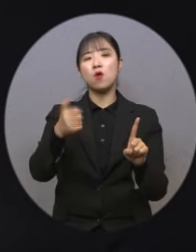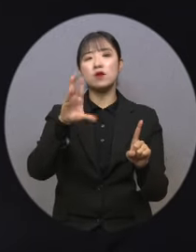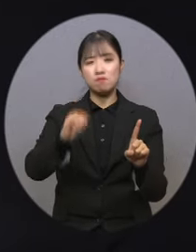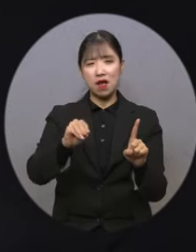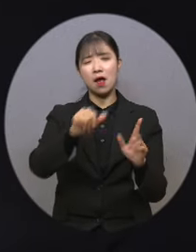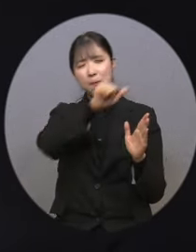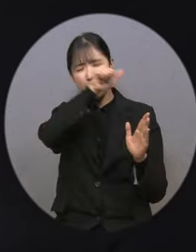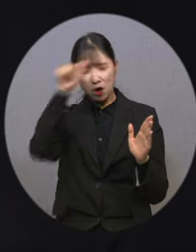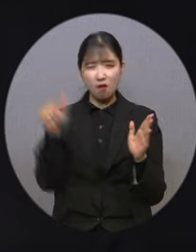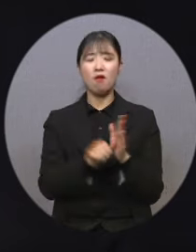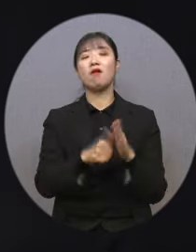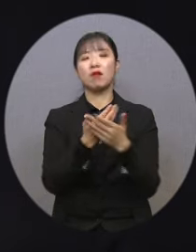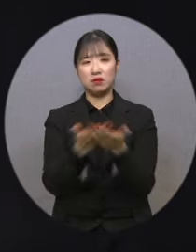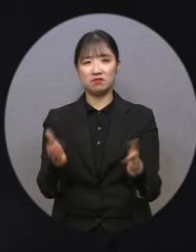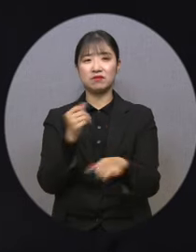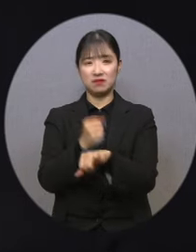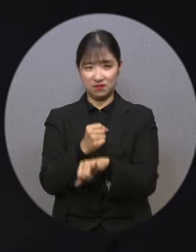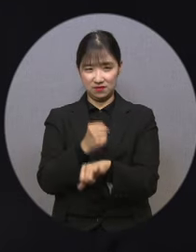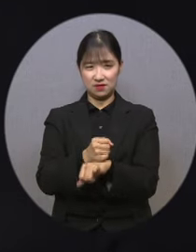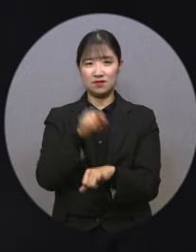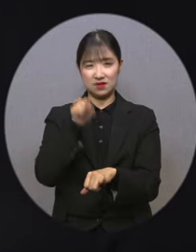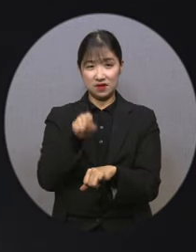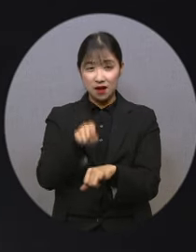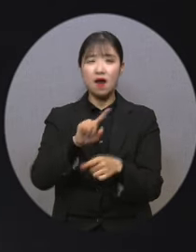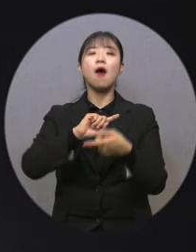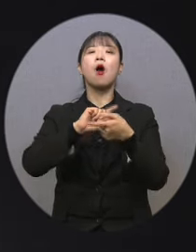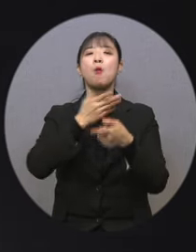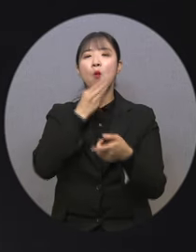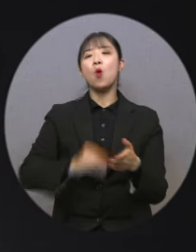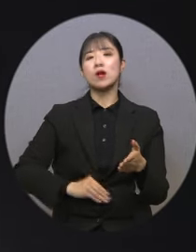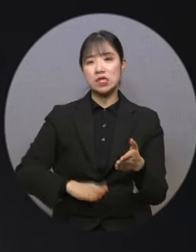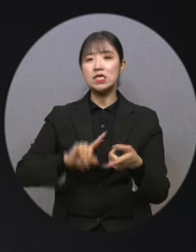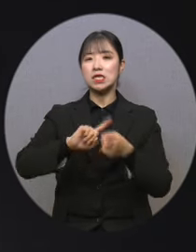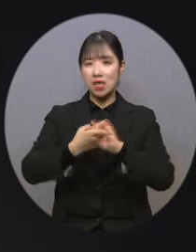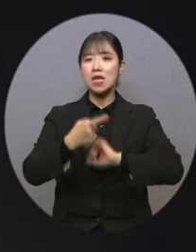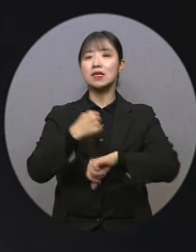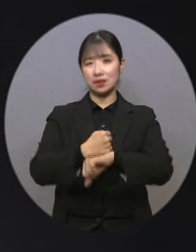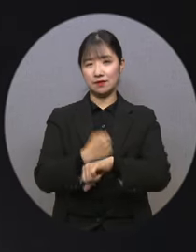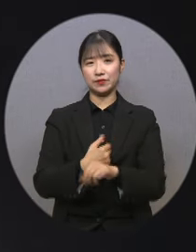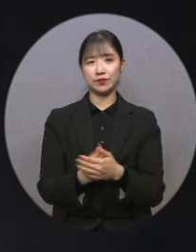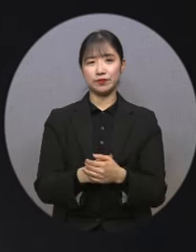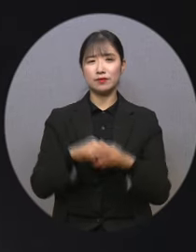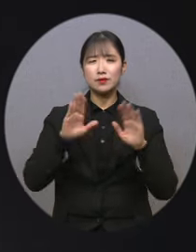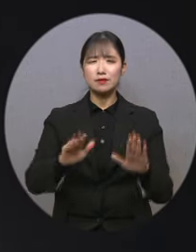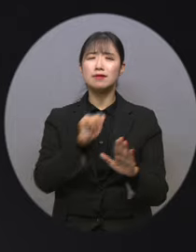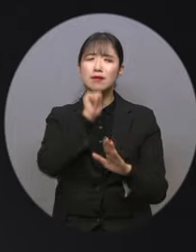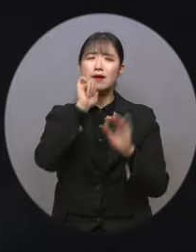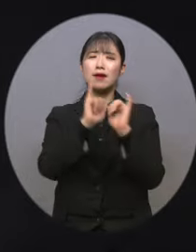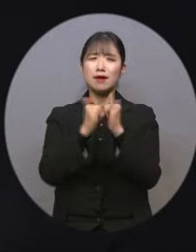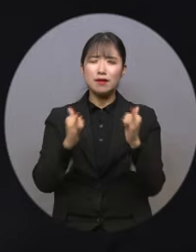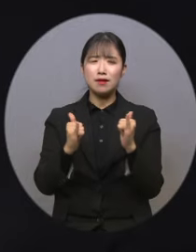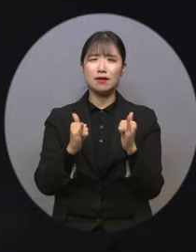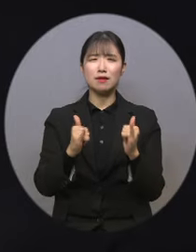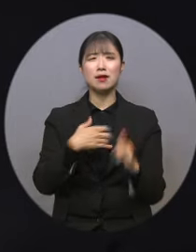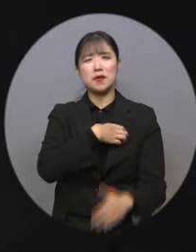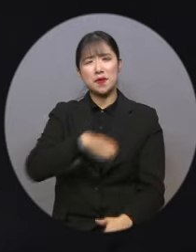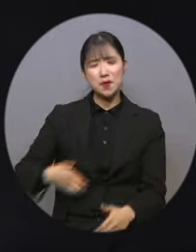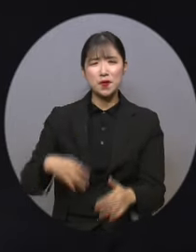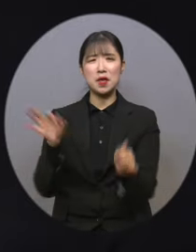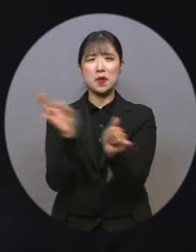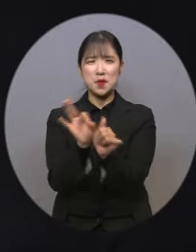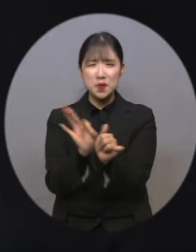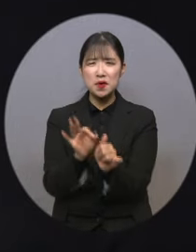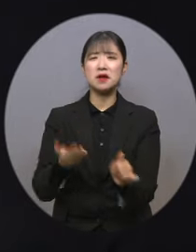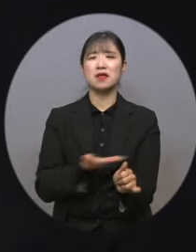줍니다 그래서 그게 복지 대변합니다 지금 0 제민 들에게 주는 그새 생활보호대상자